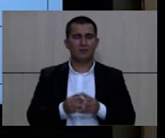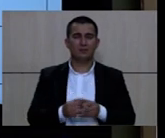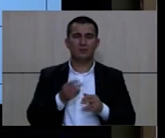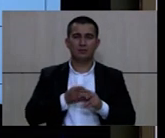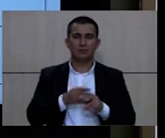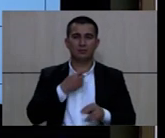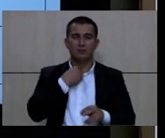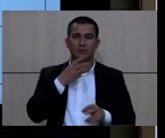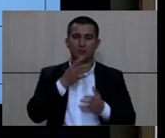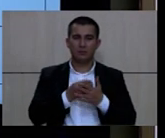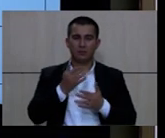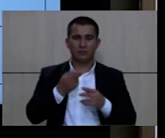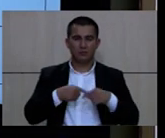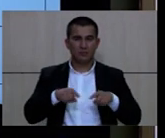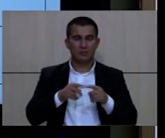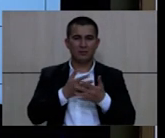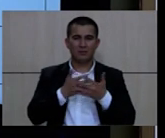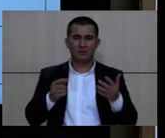Barakalla, tovush manbalariga